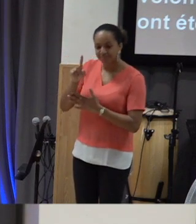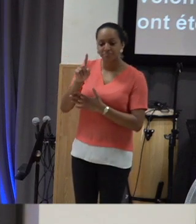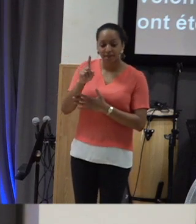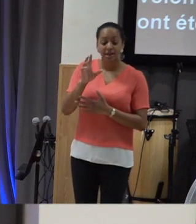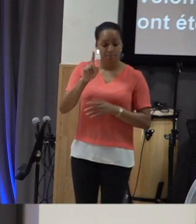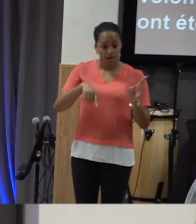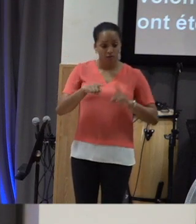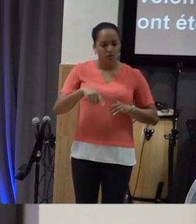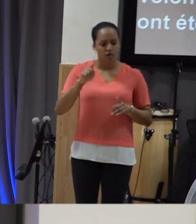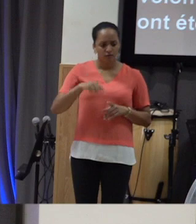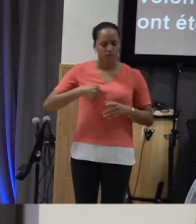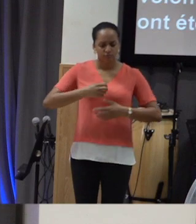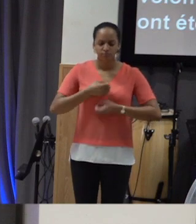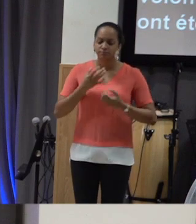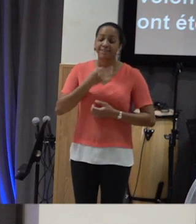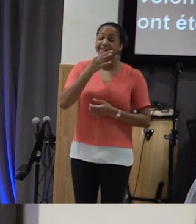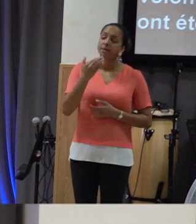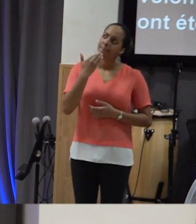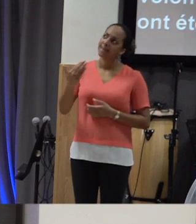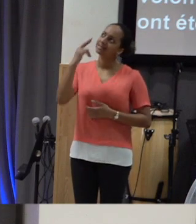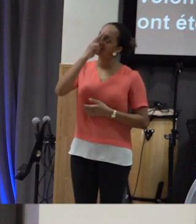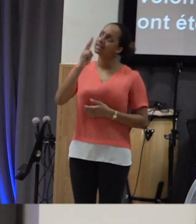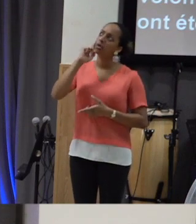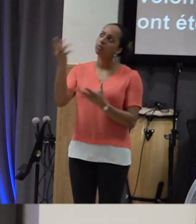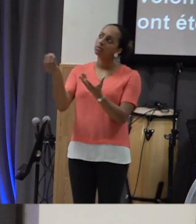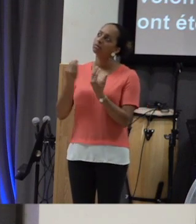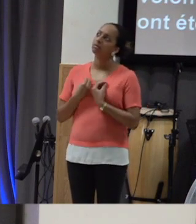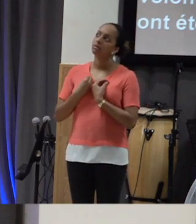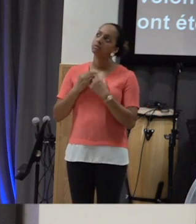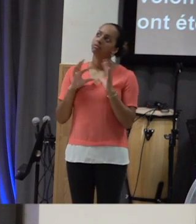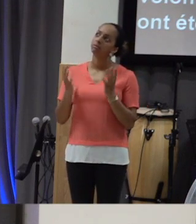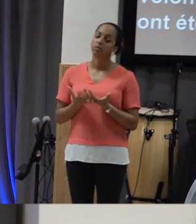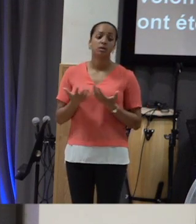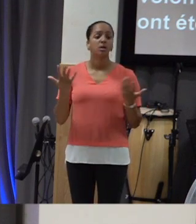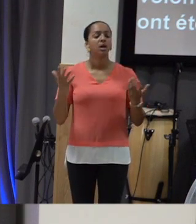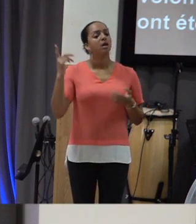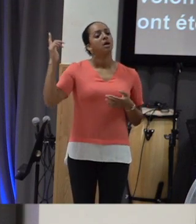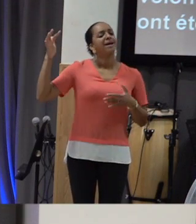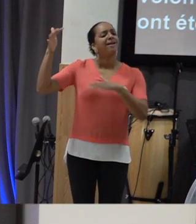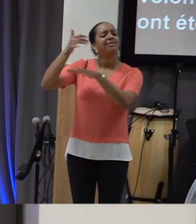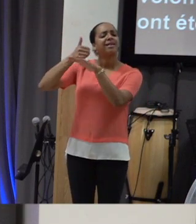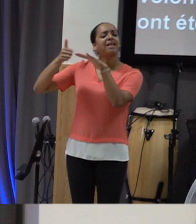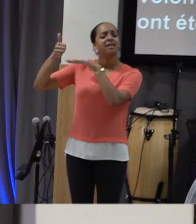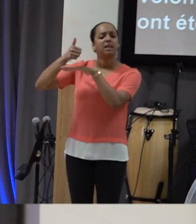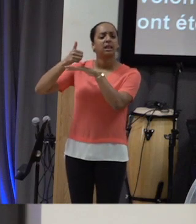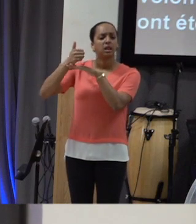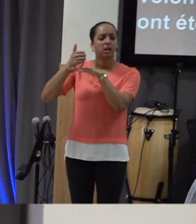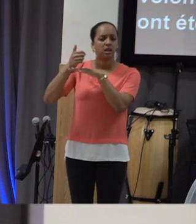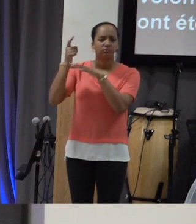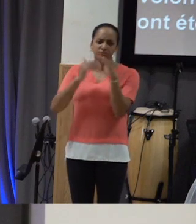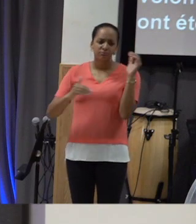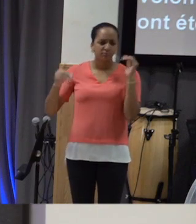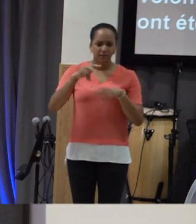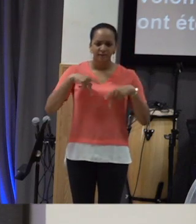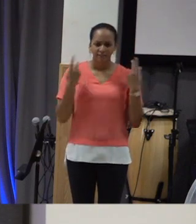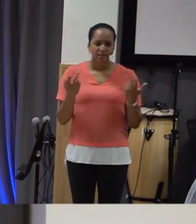à Dieu ce dont nous avons besoin. Merci Seigneur. Est-ce que tu considères l'Éternel comme étant au-dessus de ta vie? Si c'est le cas, gloire à Dieu, parce